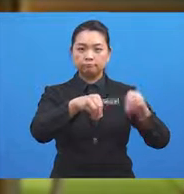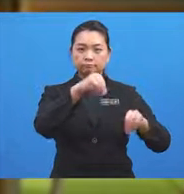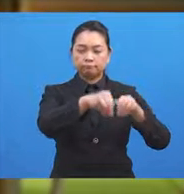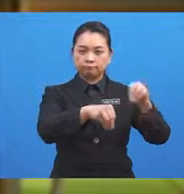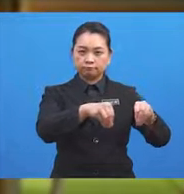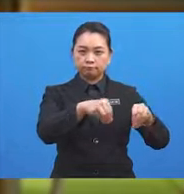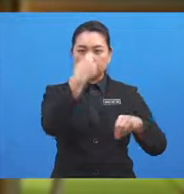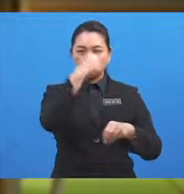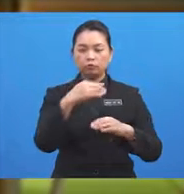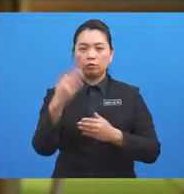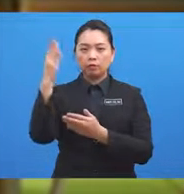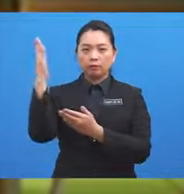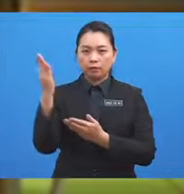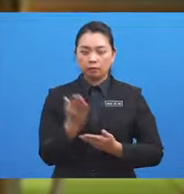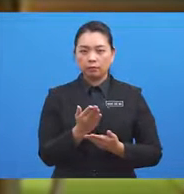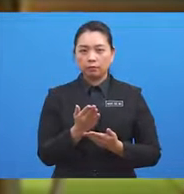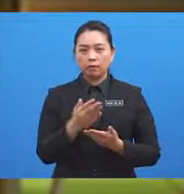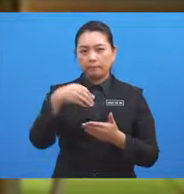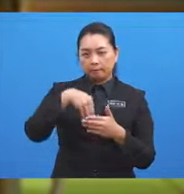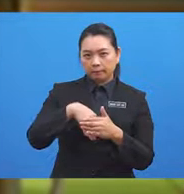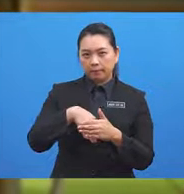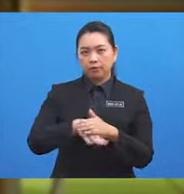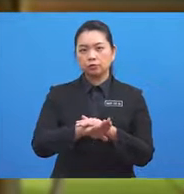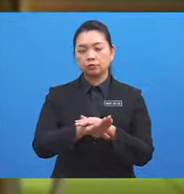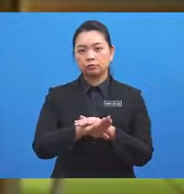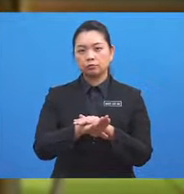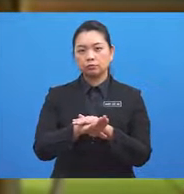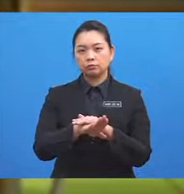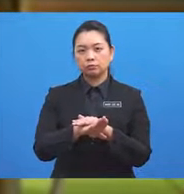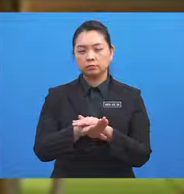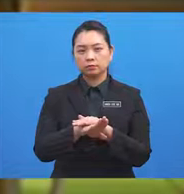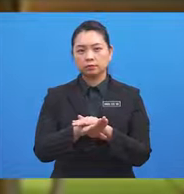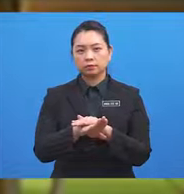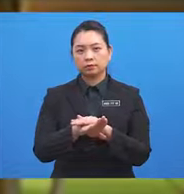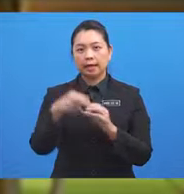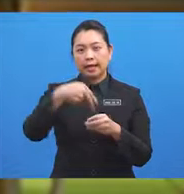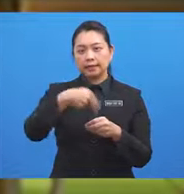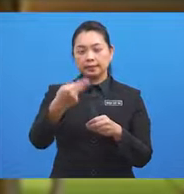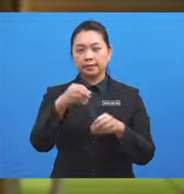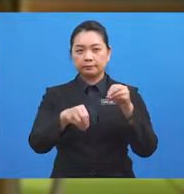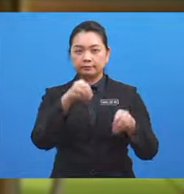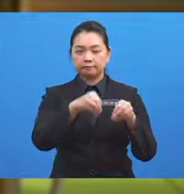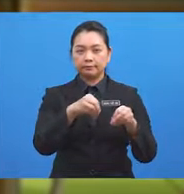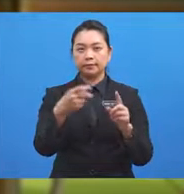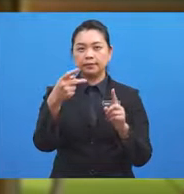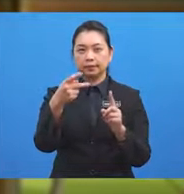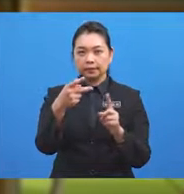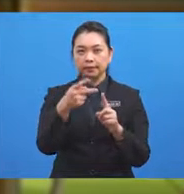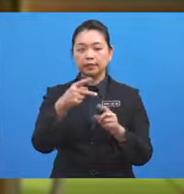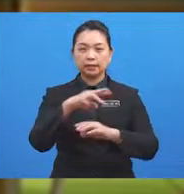membawa masuk input pertanian dan memasarkan hasil pertanian ke kawasan